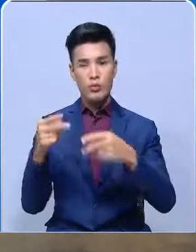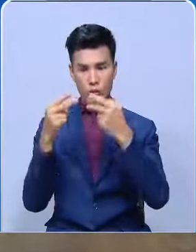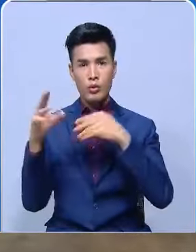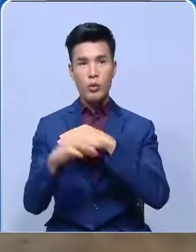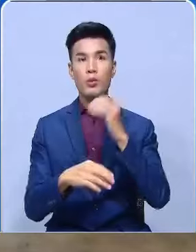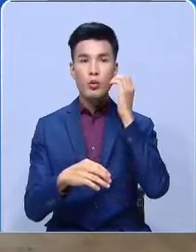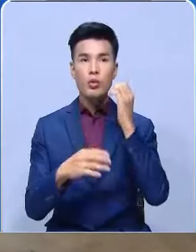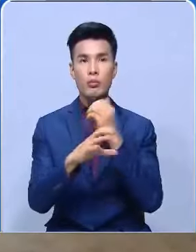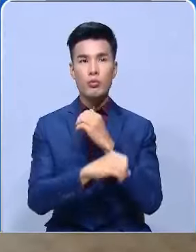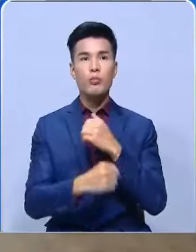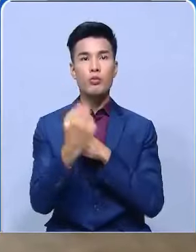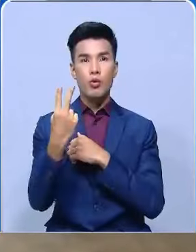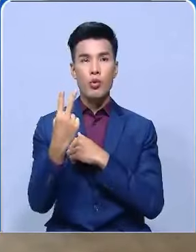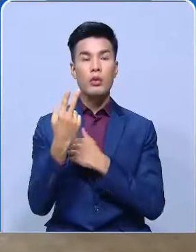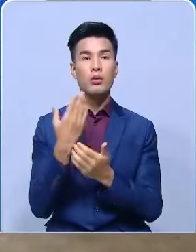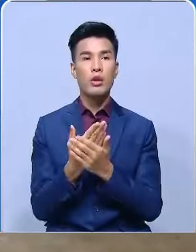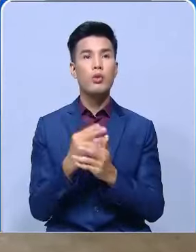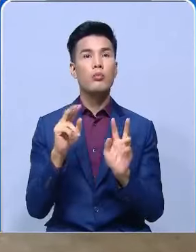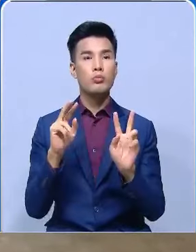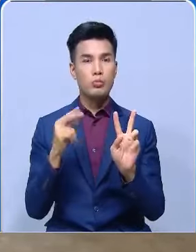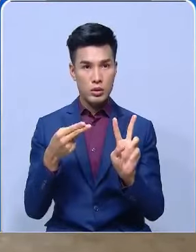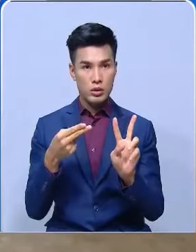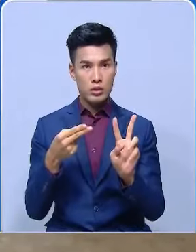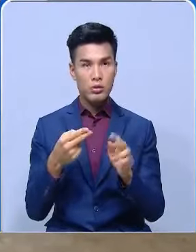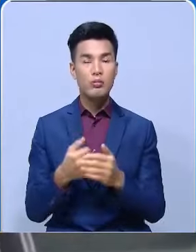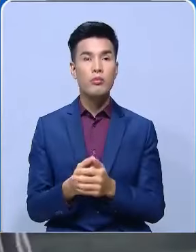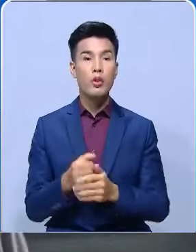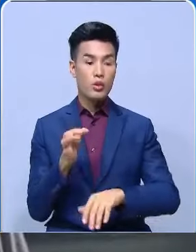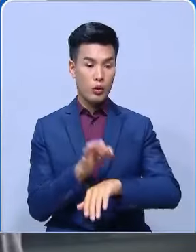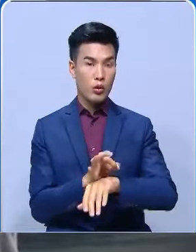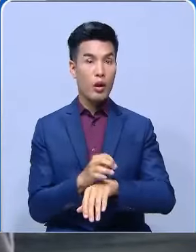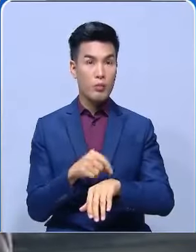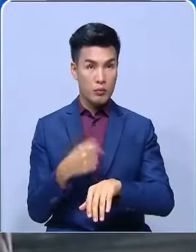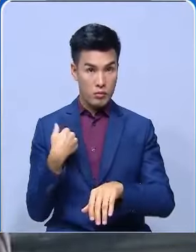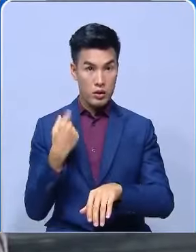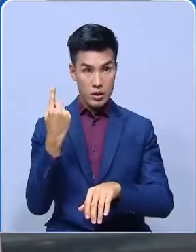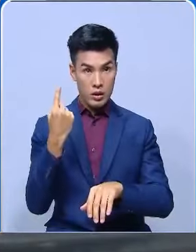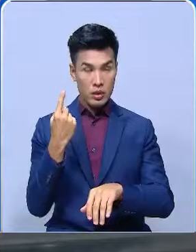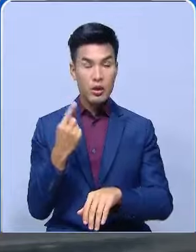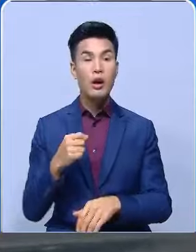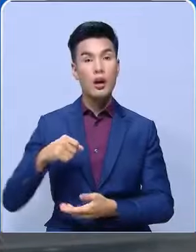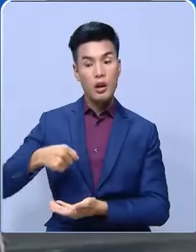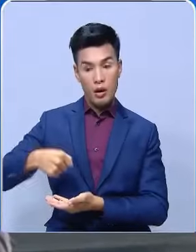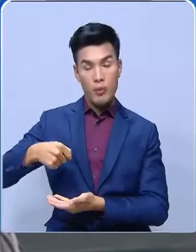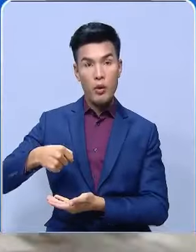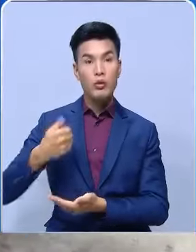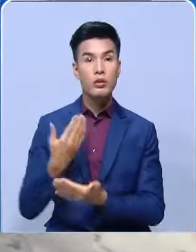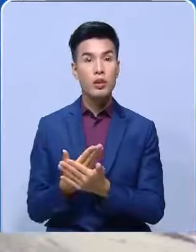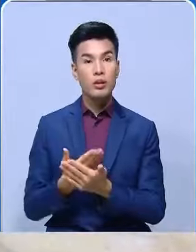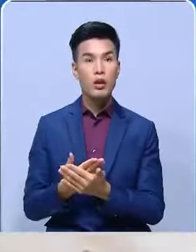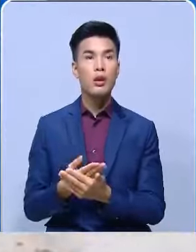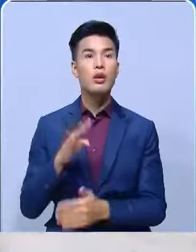ถือไป2เครื่องมูลค่าเกือบ 20,000 บาทมีนาฬิกาข้อมือด้วย1เรือนและมีกระเป๋าภายในมีเงินสดเนี่